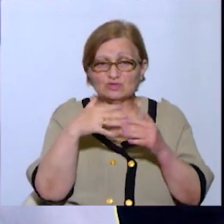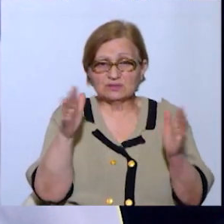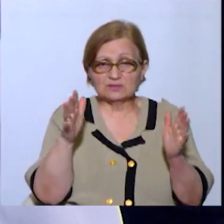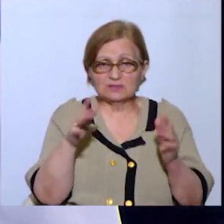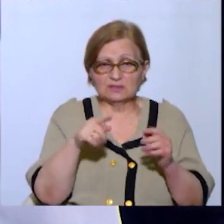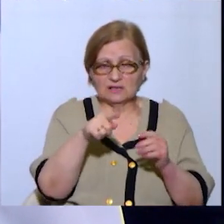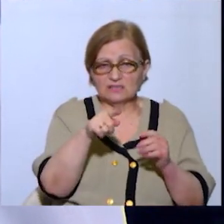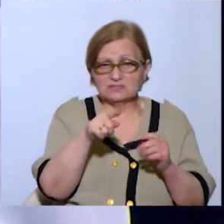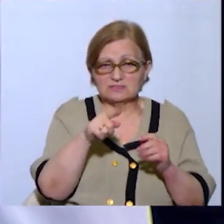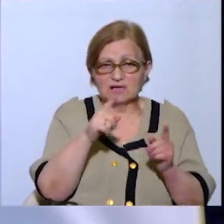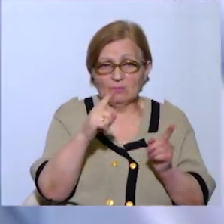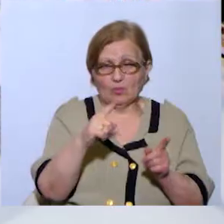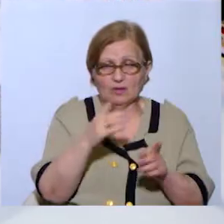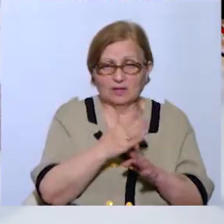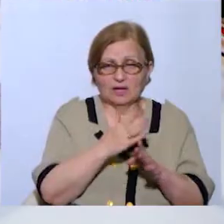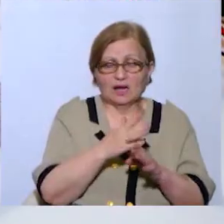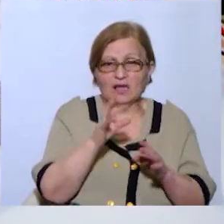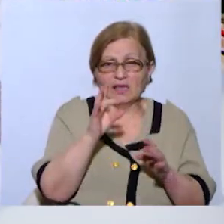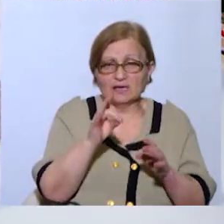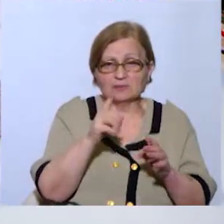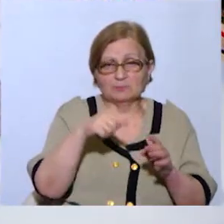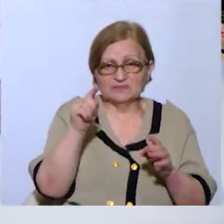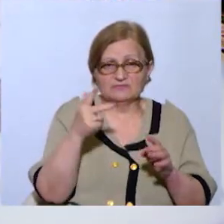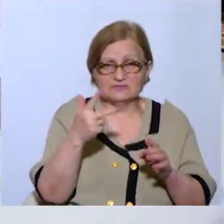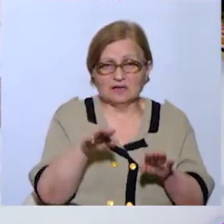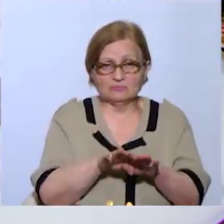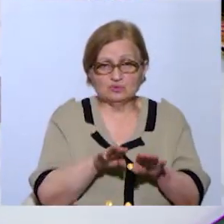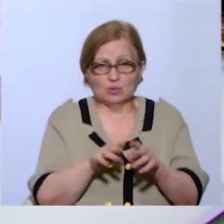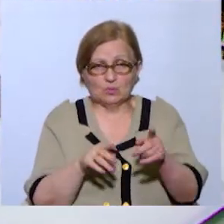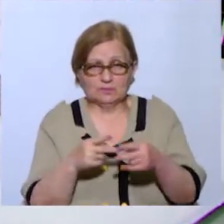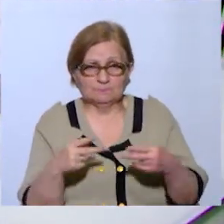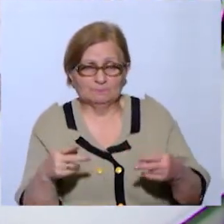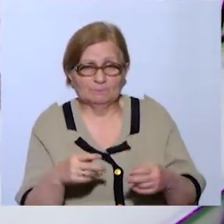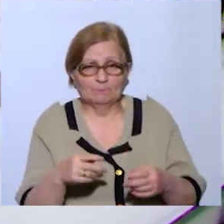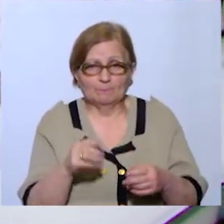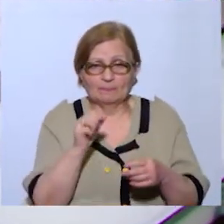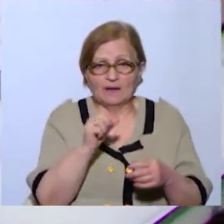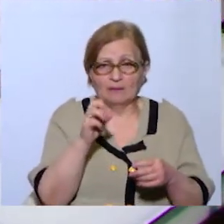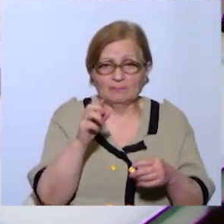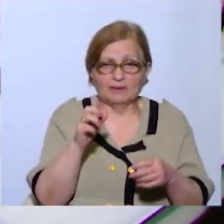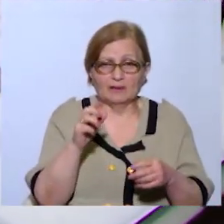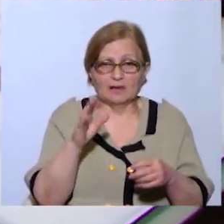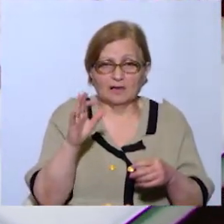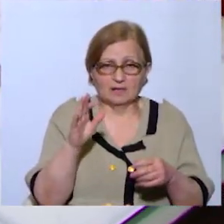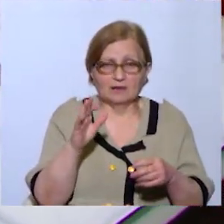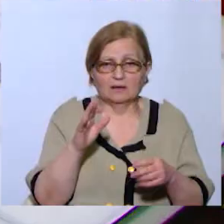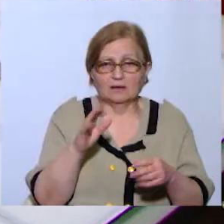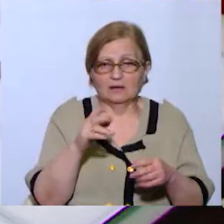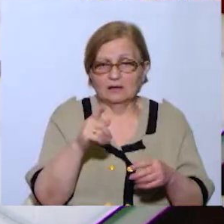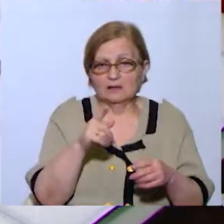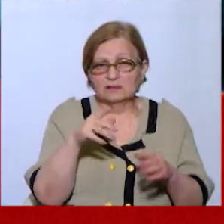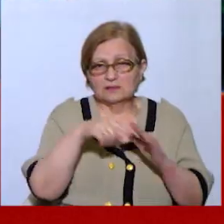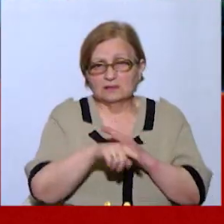ეს მონაკვეთი არის R ფესვი სამის ტოლი. და აგრეთვე ABQ მართკუთხა სამკუთხედში დავაკვირდეთ,